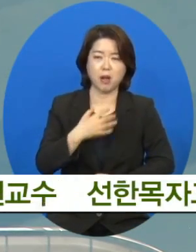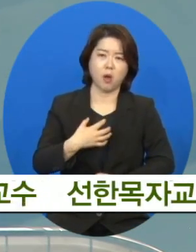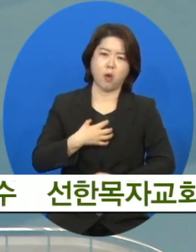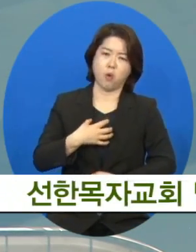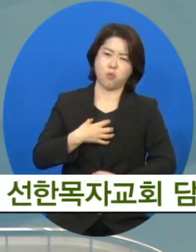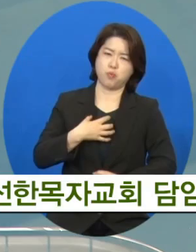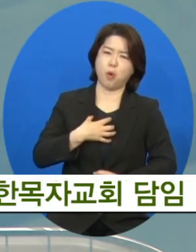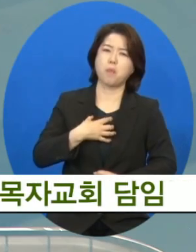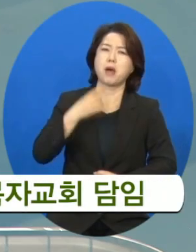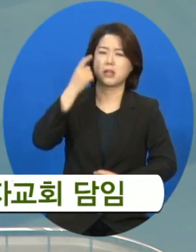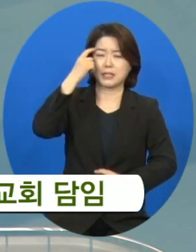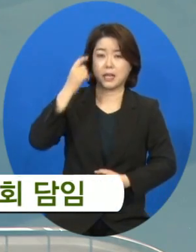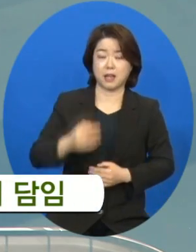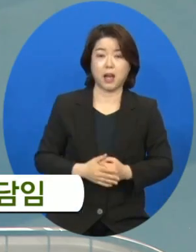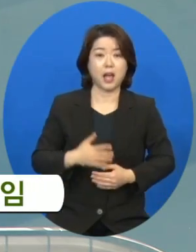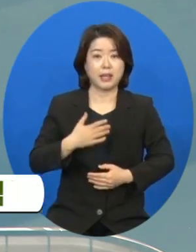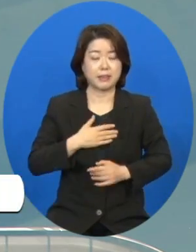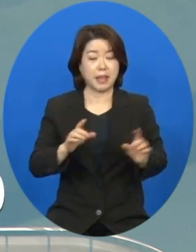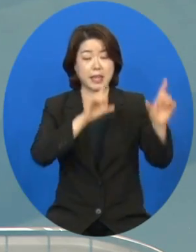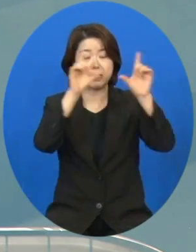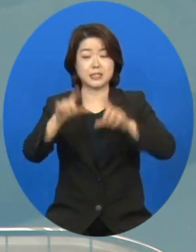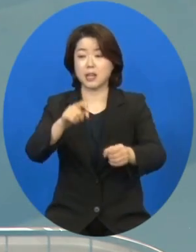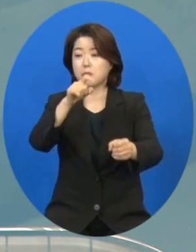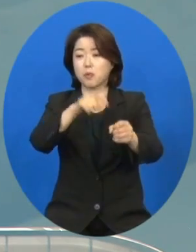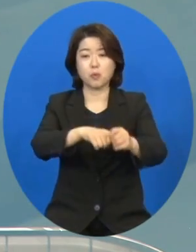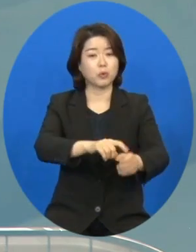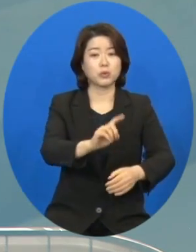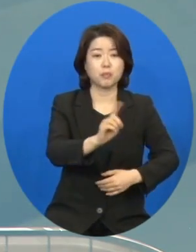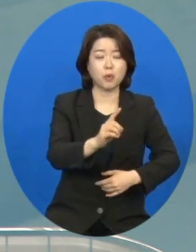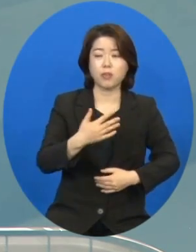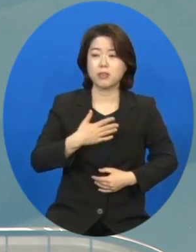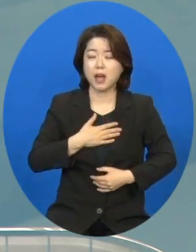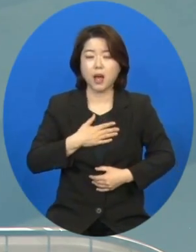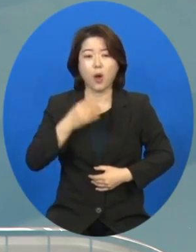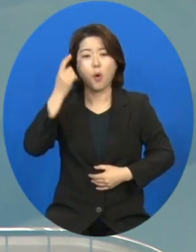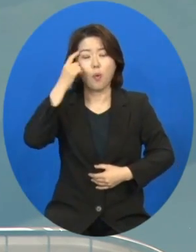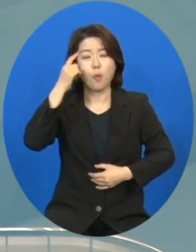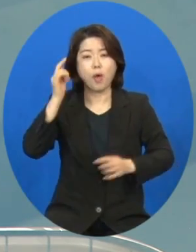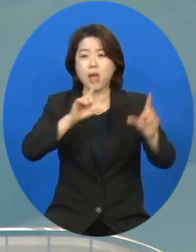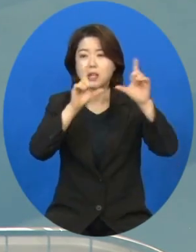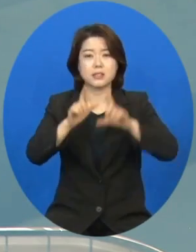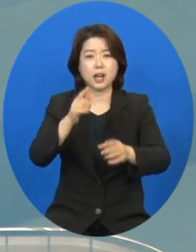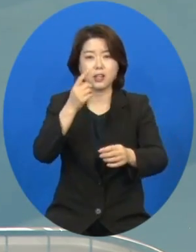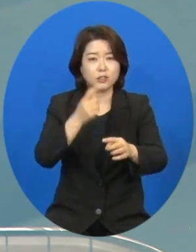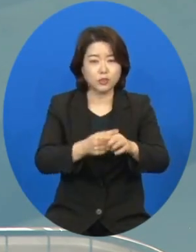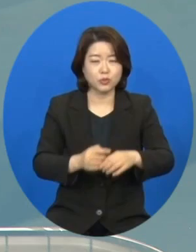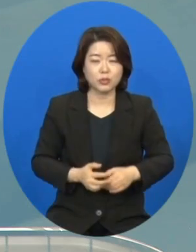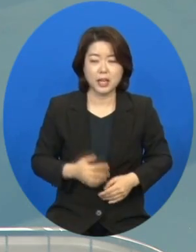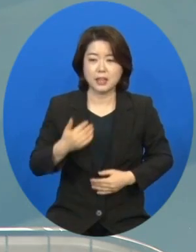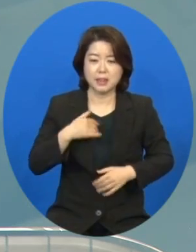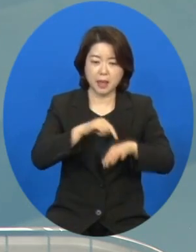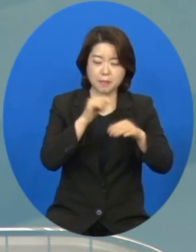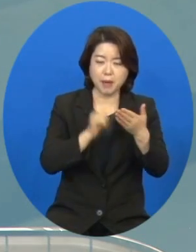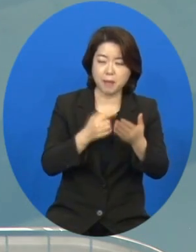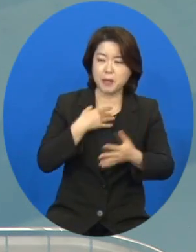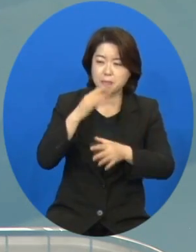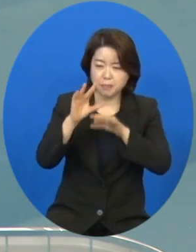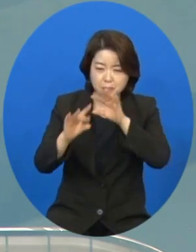위험합니다. 내 삶의 목적은 뭐지? 나뭐 때문에 사는 거지? 내 마음의 갈망은